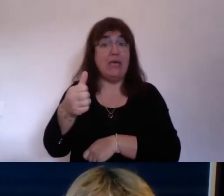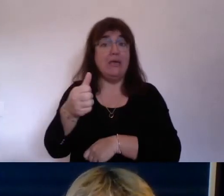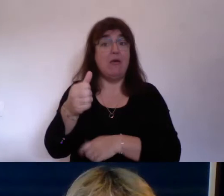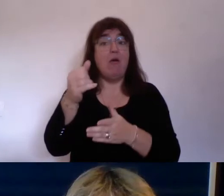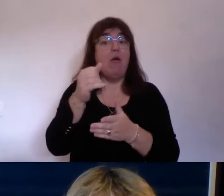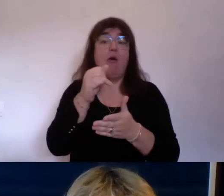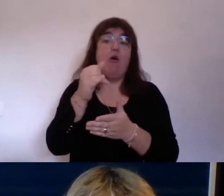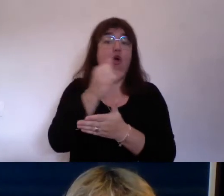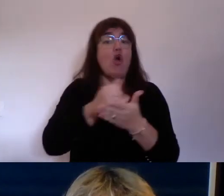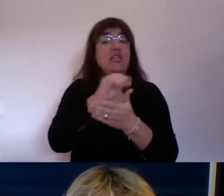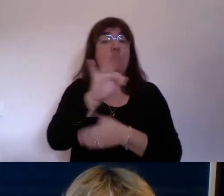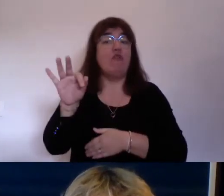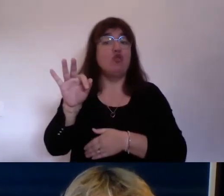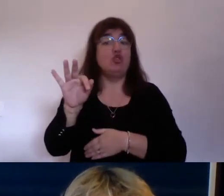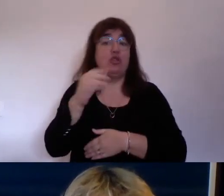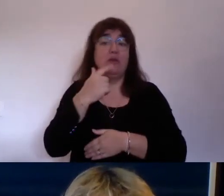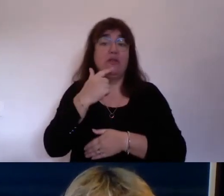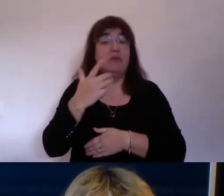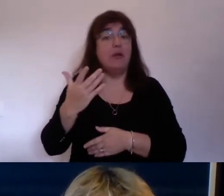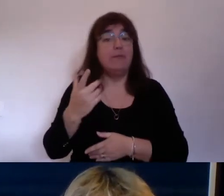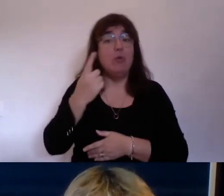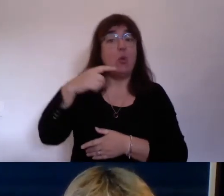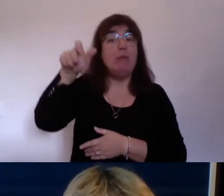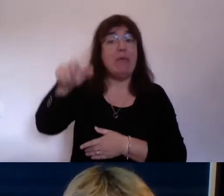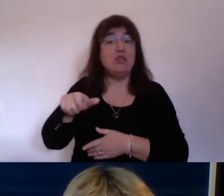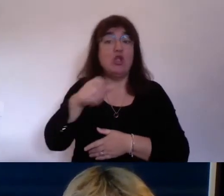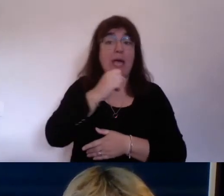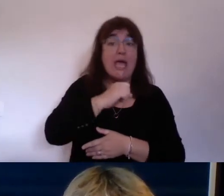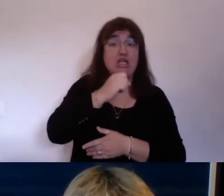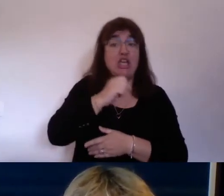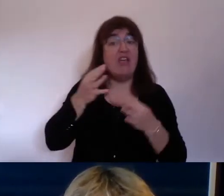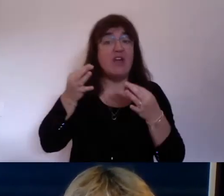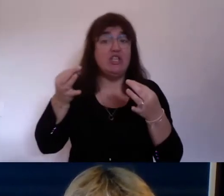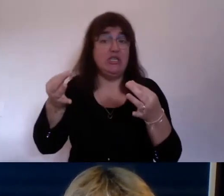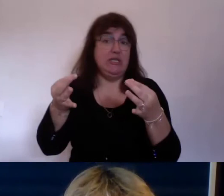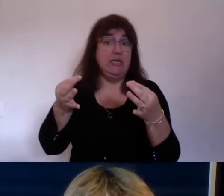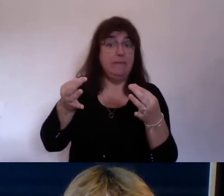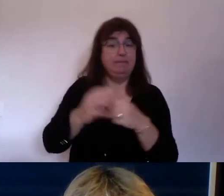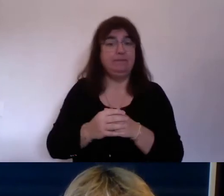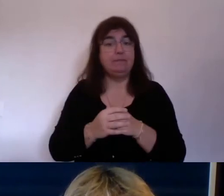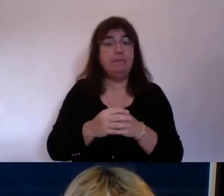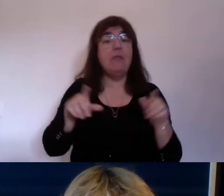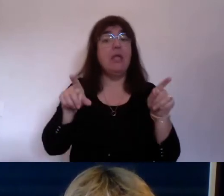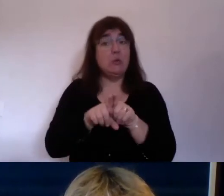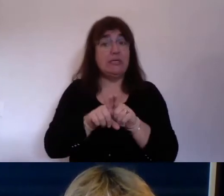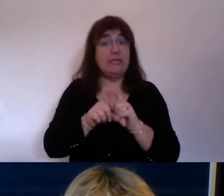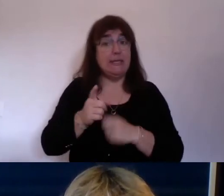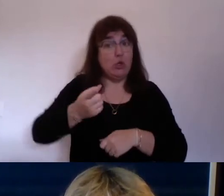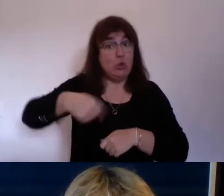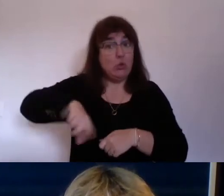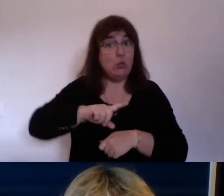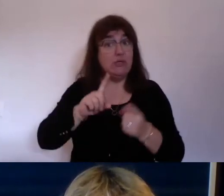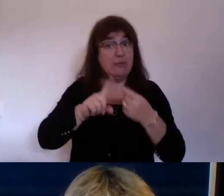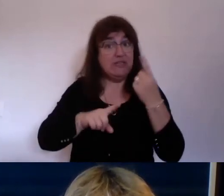70% à peu près des formations aux personnes âgées et fragilisées qui sont couvertes par notre association. Et on a la particularité en fait de gérer un